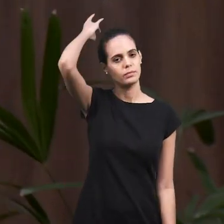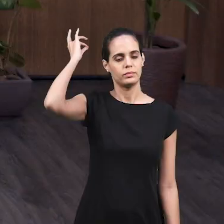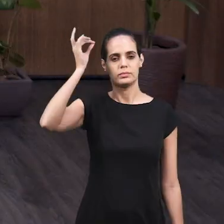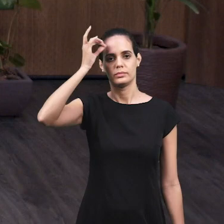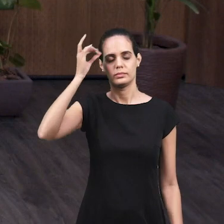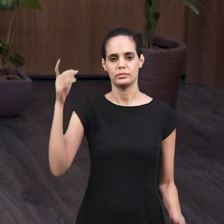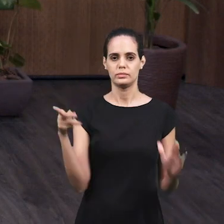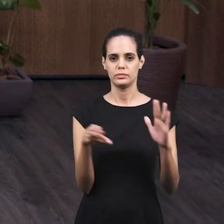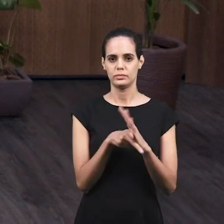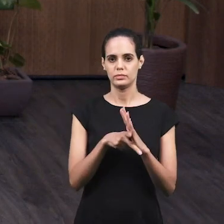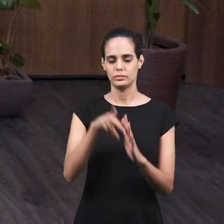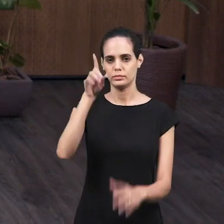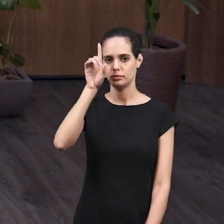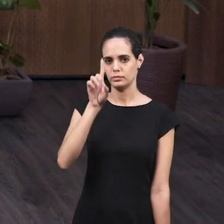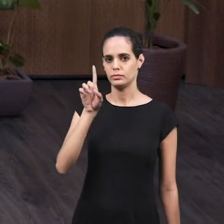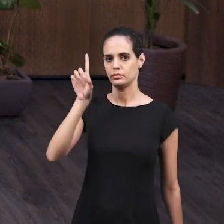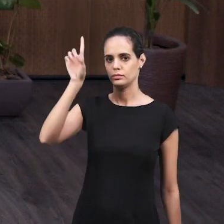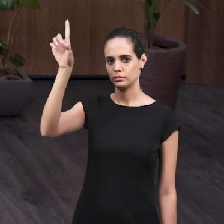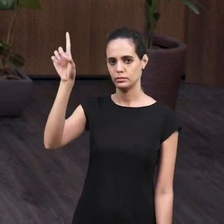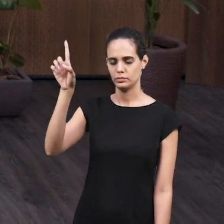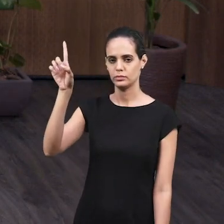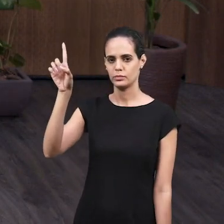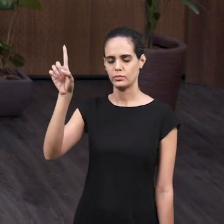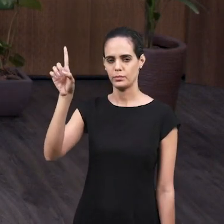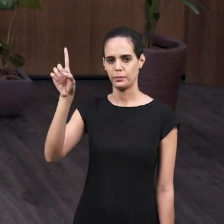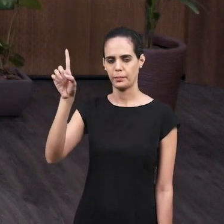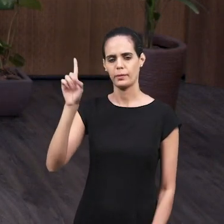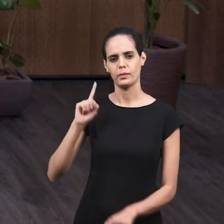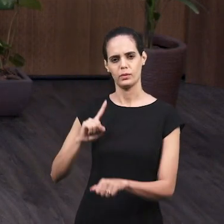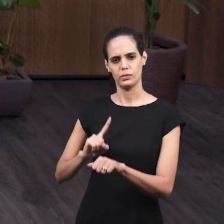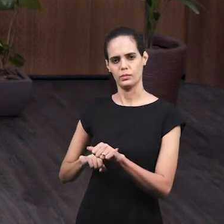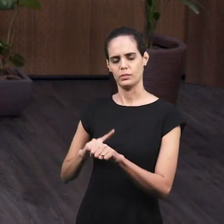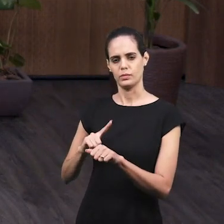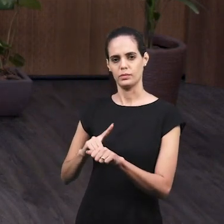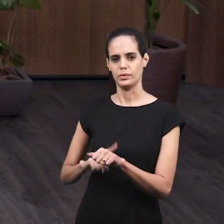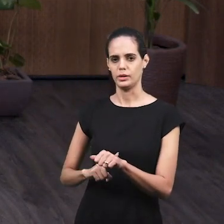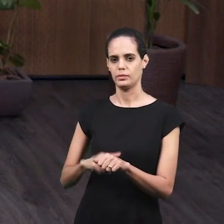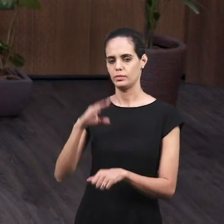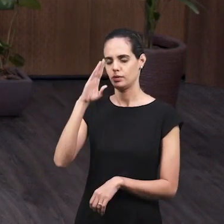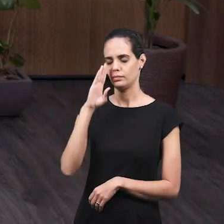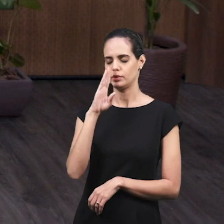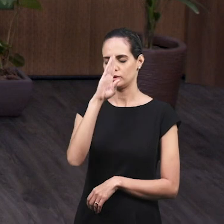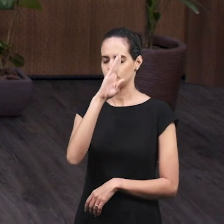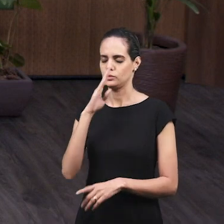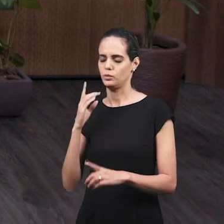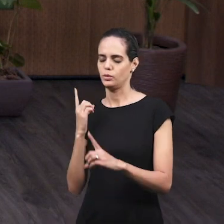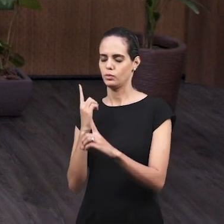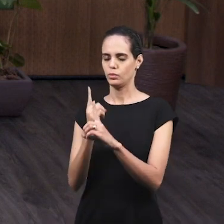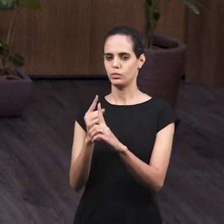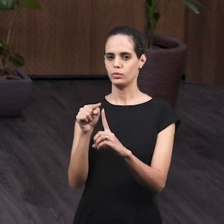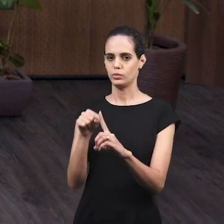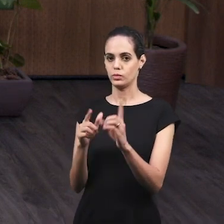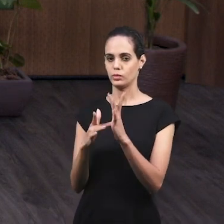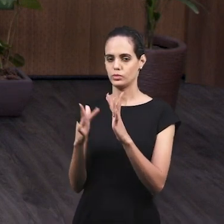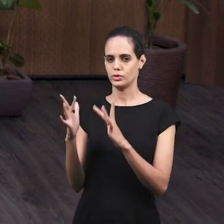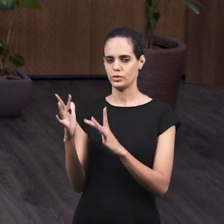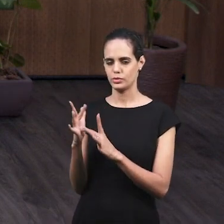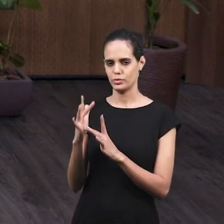de l'opération du Saint-Esprit de Dieu. Quand il y a une rencontre avec le Seigneur Jésus,